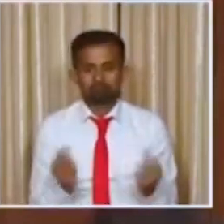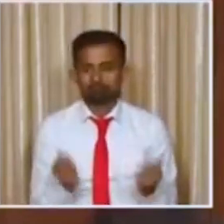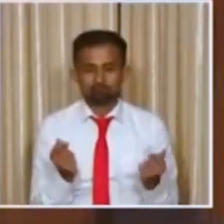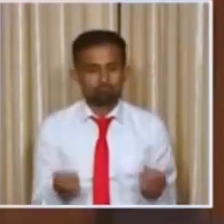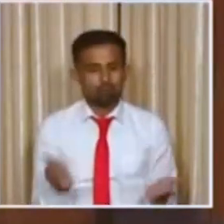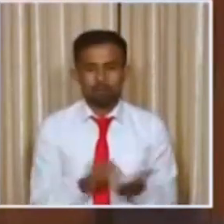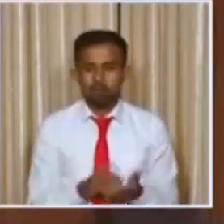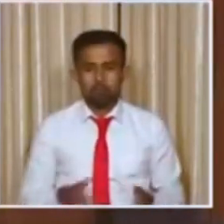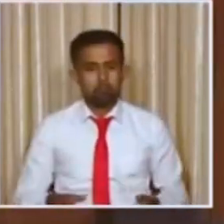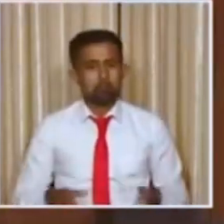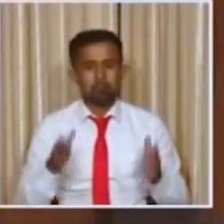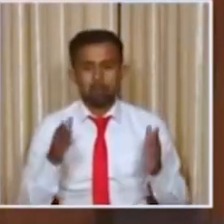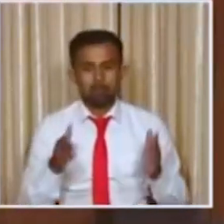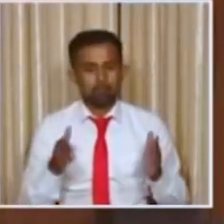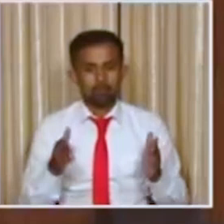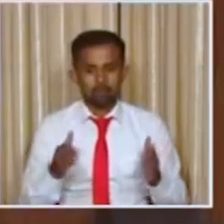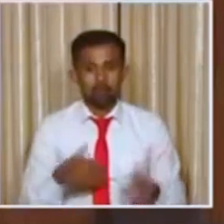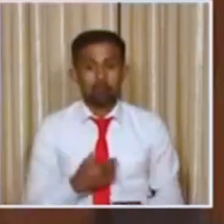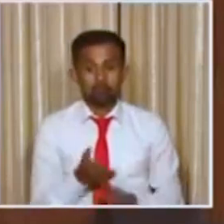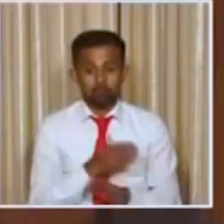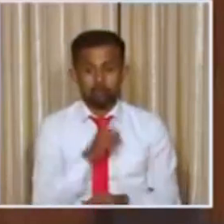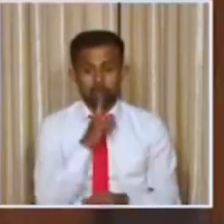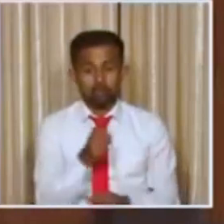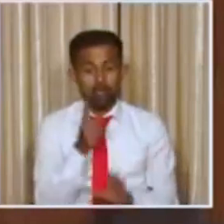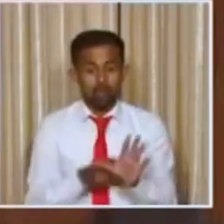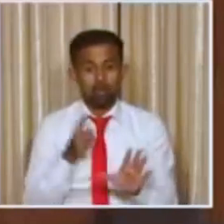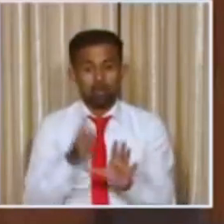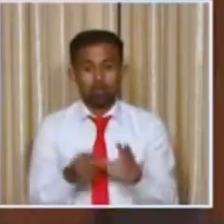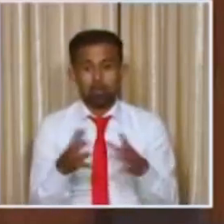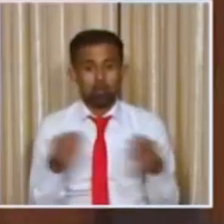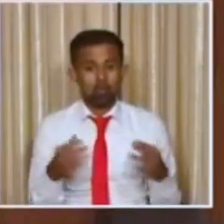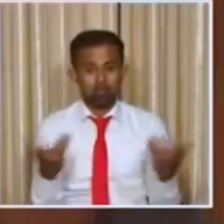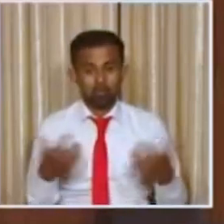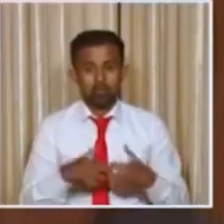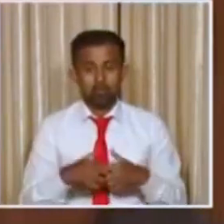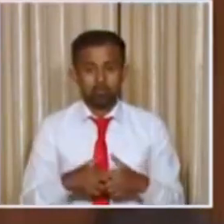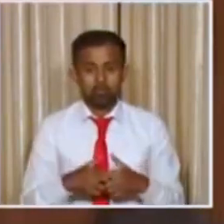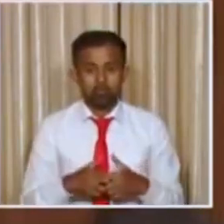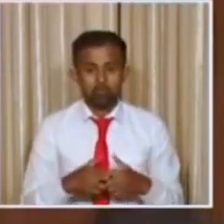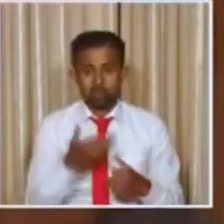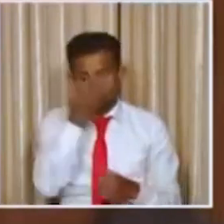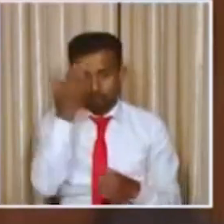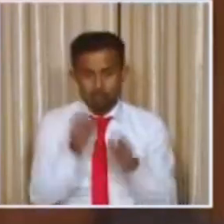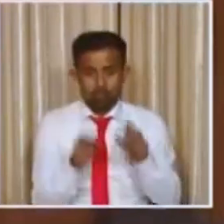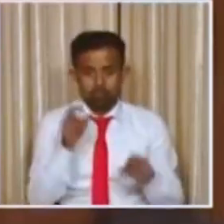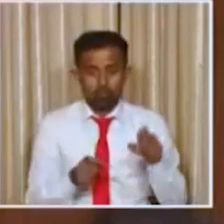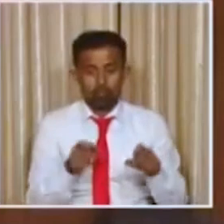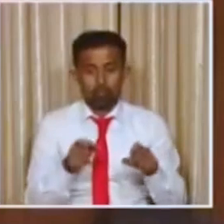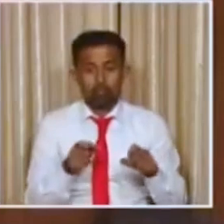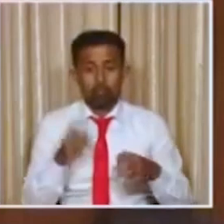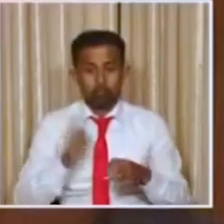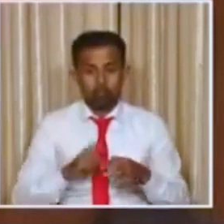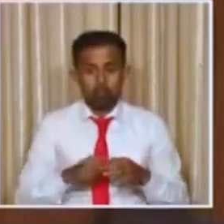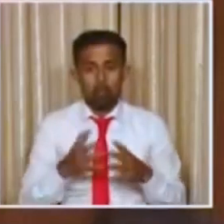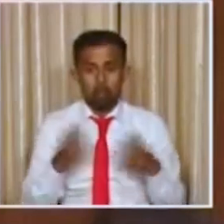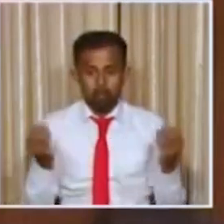නැවත මහා පාර්ට් වෙන තත්ත්වයක් ඇතිනේ ඒක නිසා තමයි අපි කියන්නේ මේ අවුරුදු ගාණක් තිස්සේ විසඳන්න නැතුව තියෙන ගැටලුව මේ දෙමළ ජනතාවගේ සම්බන්ධ මේ ජාතික ප්‍රශ්නේ